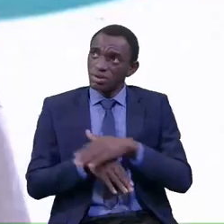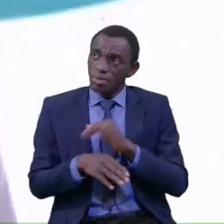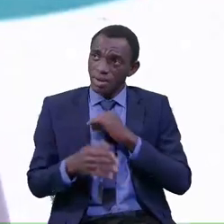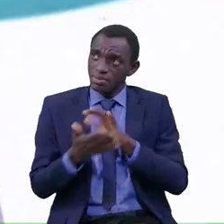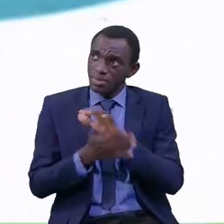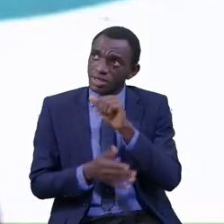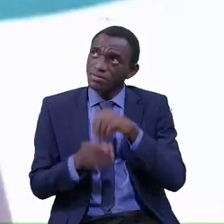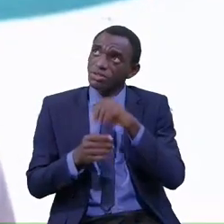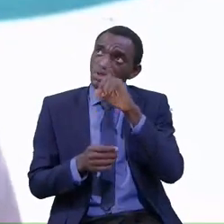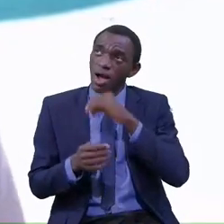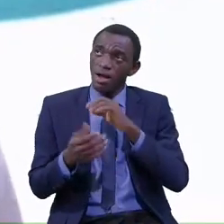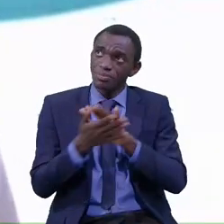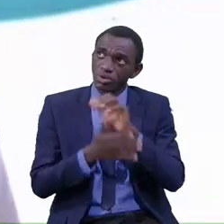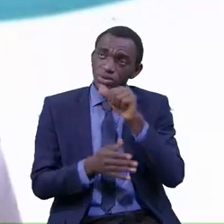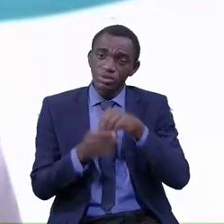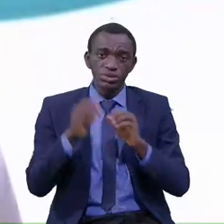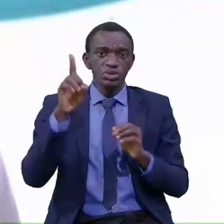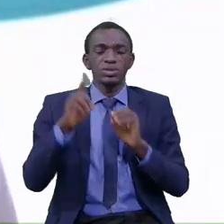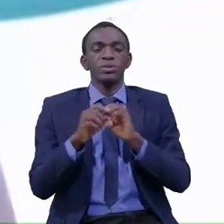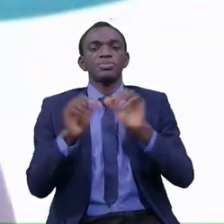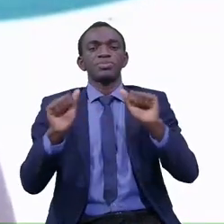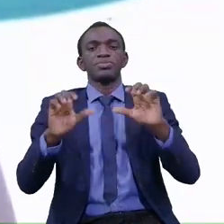toi. En acte 4,